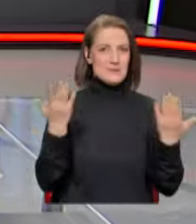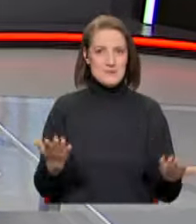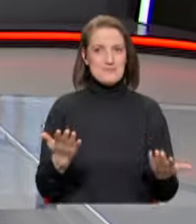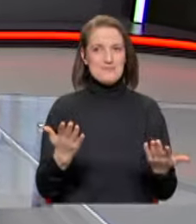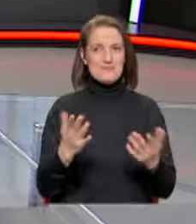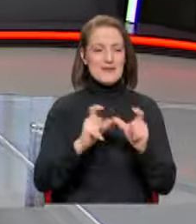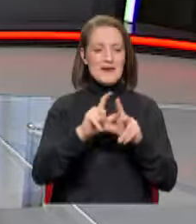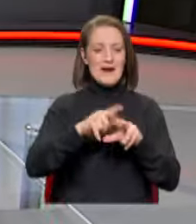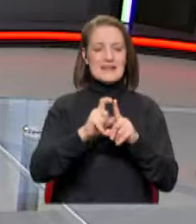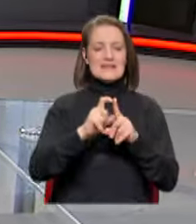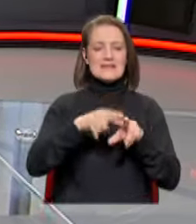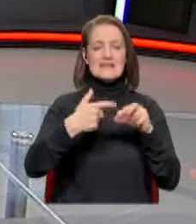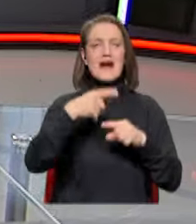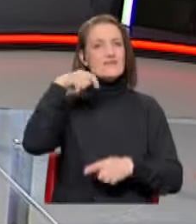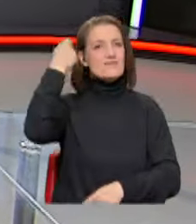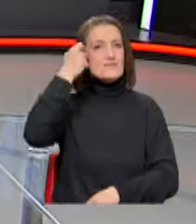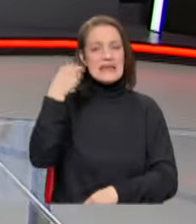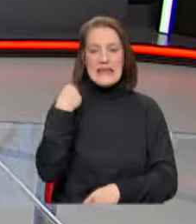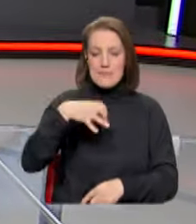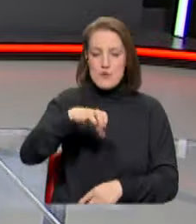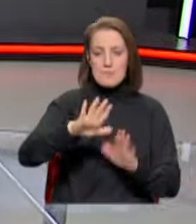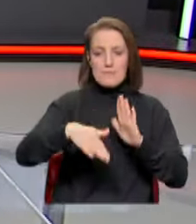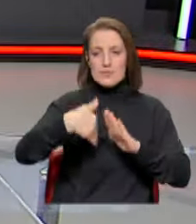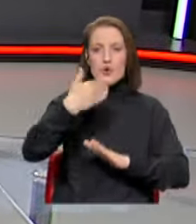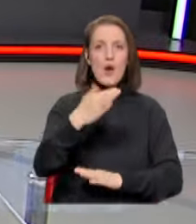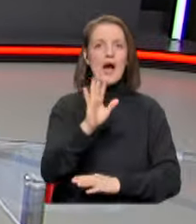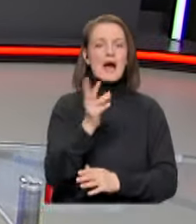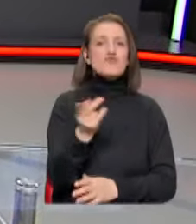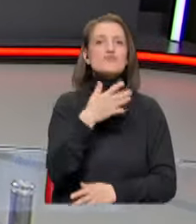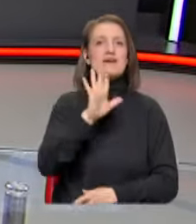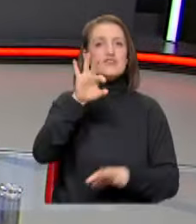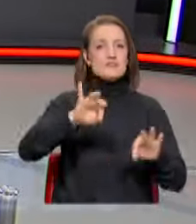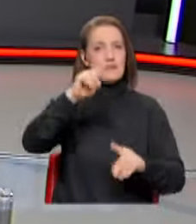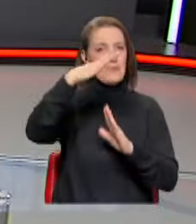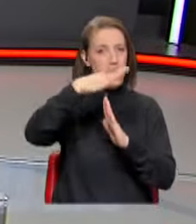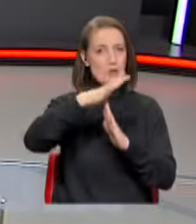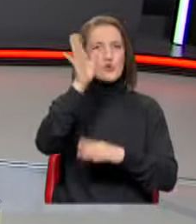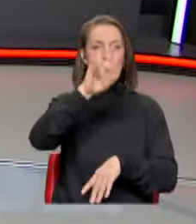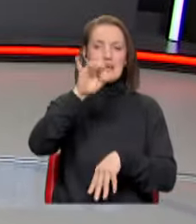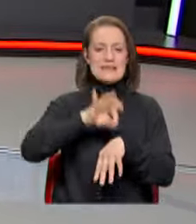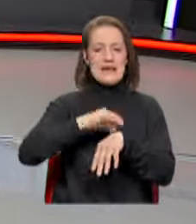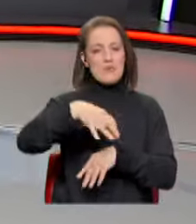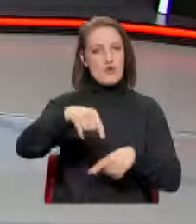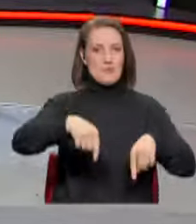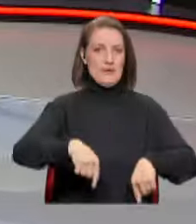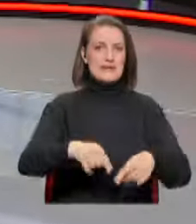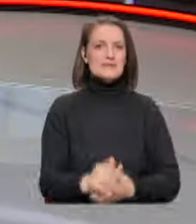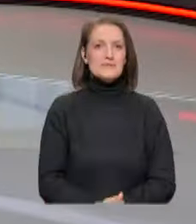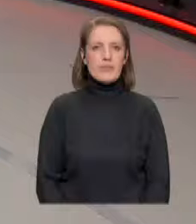gaddarın gaddar dizisinin yeni bölümünden sonra kaçırmayın şimdi bir ara sonra bir dakika bölümünde